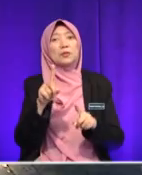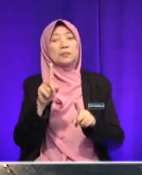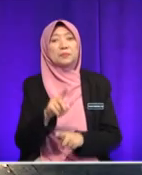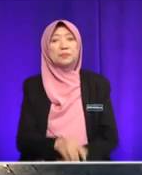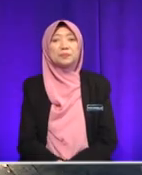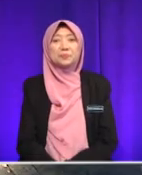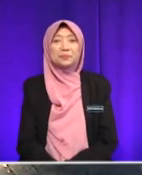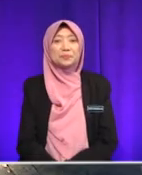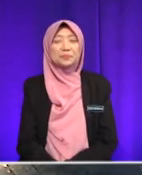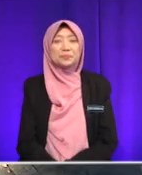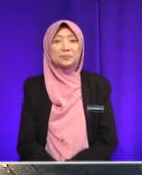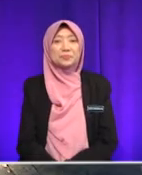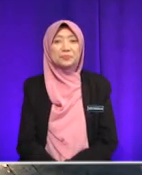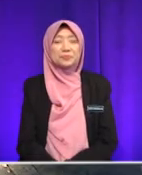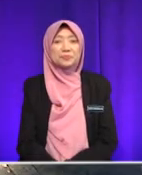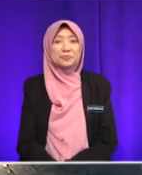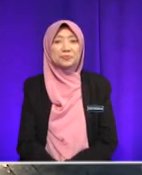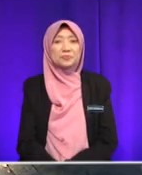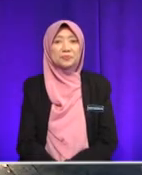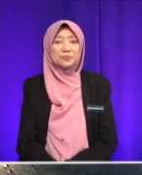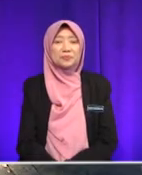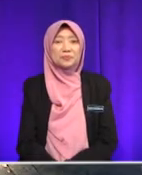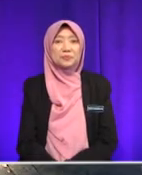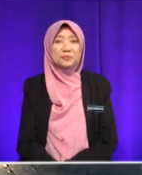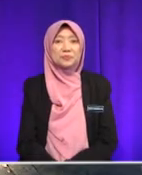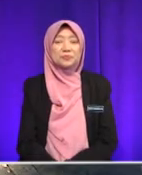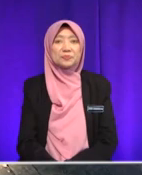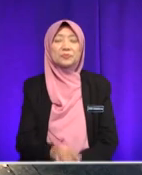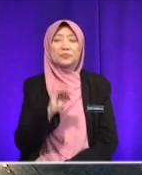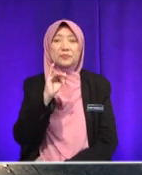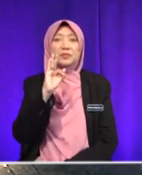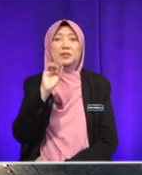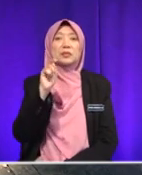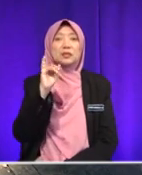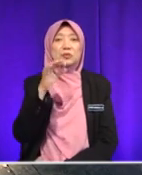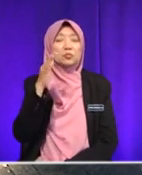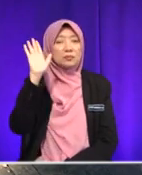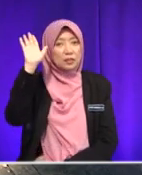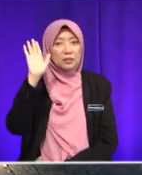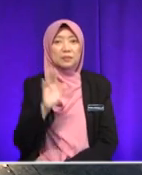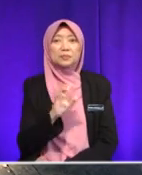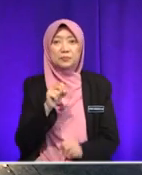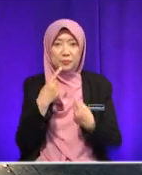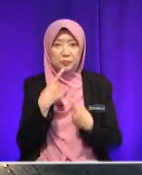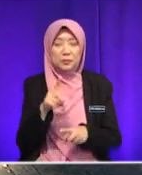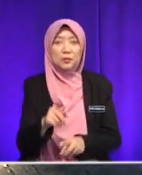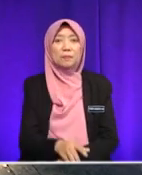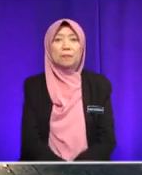bantu, pantulan, pembesaran, putaran atau translasi? Ada yang cuba? Ada yang cuba. Cikgu, dia angkat tangan. Silakan. Silakan